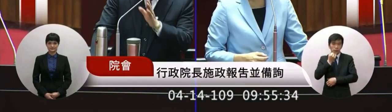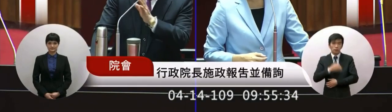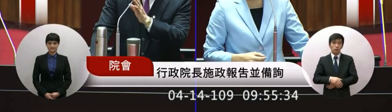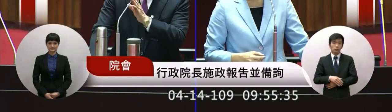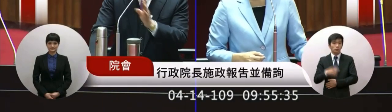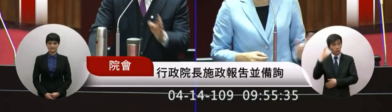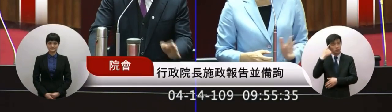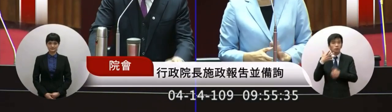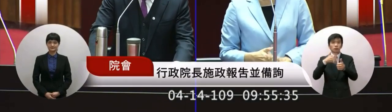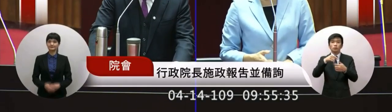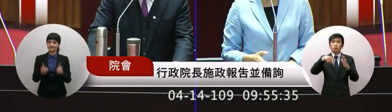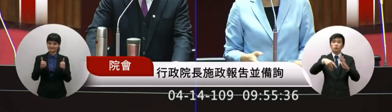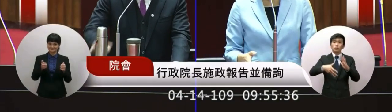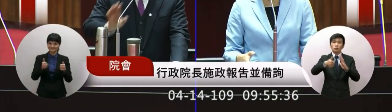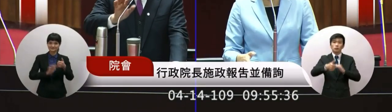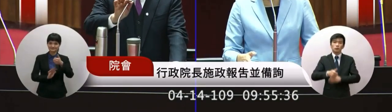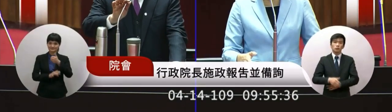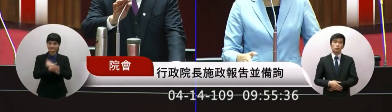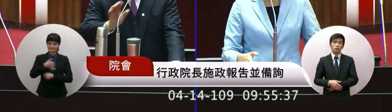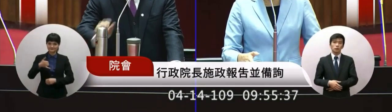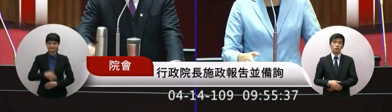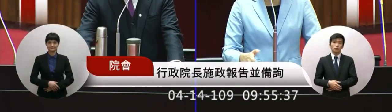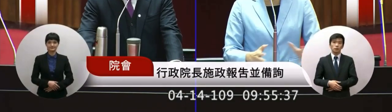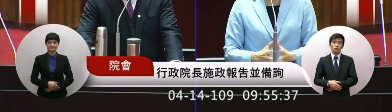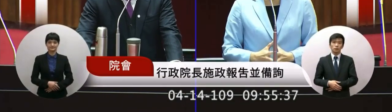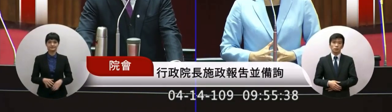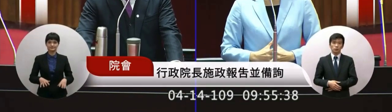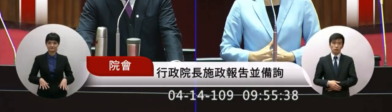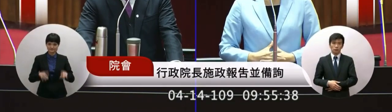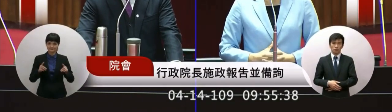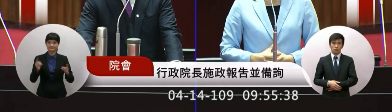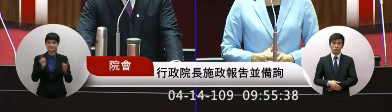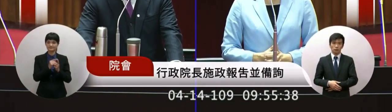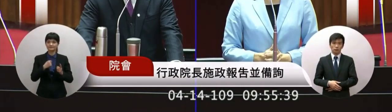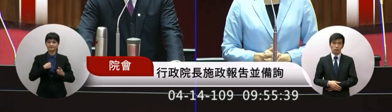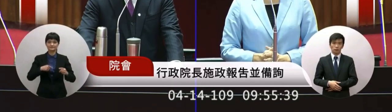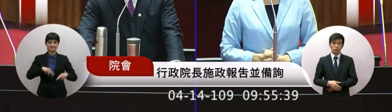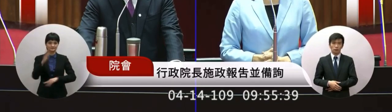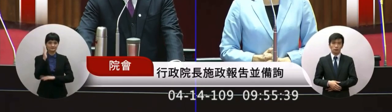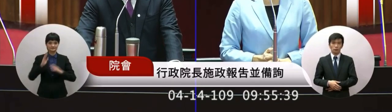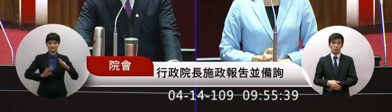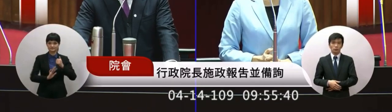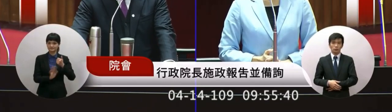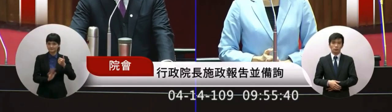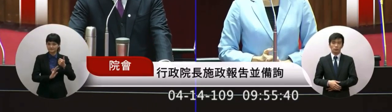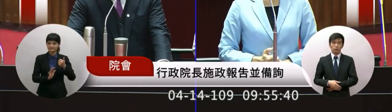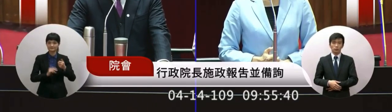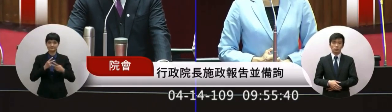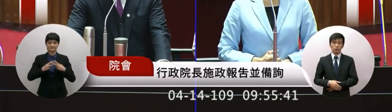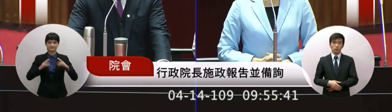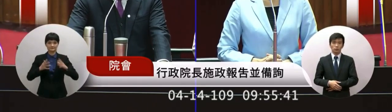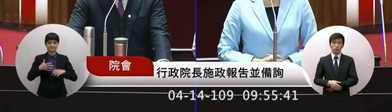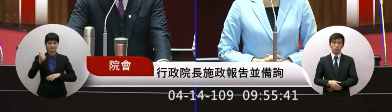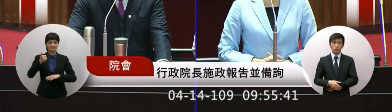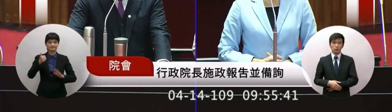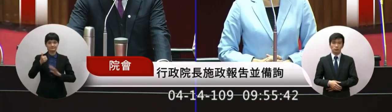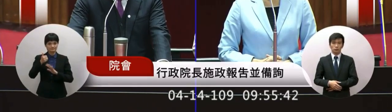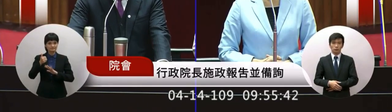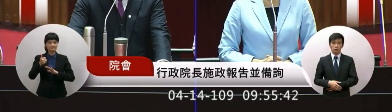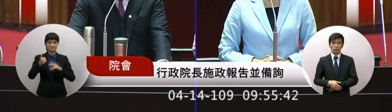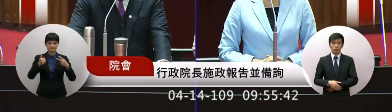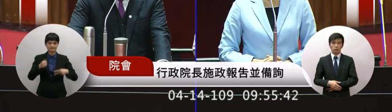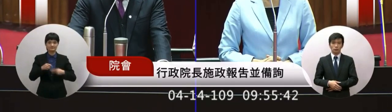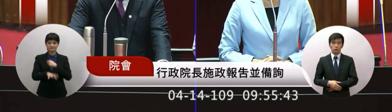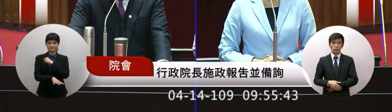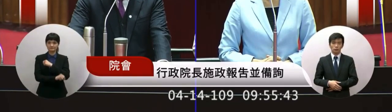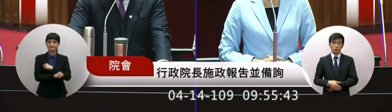两个问题。 啊，谢谢委员。首先，对我们行政团队、蔡总统领导国家及基层防